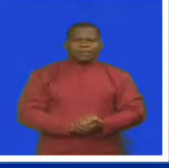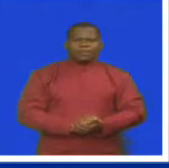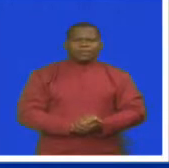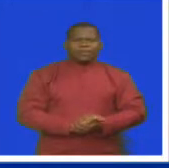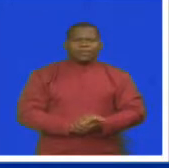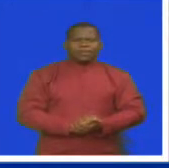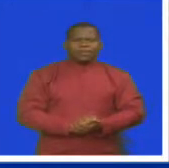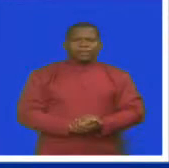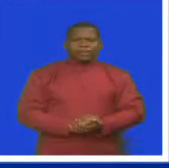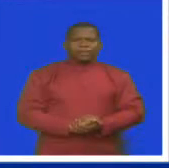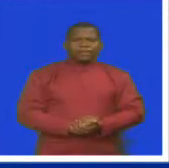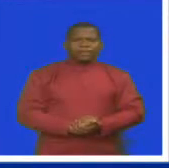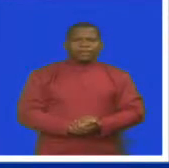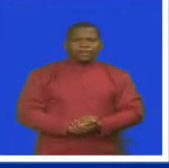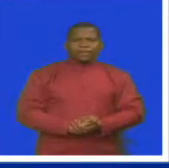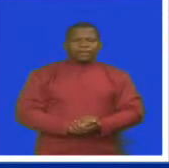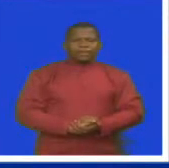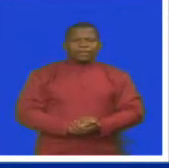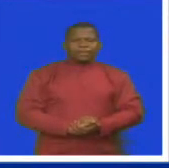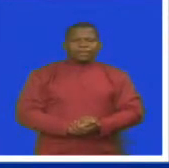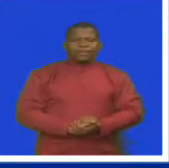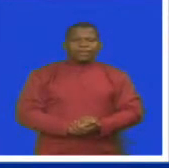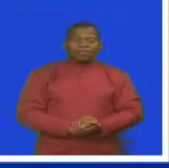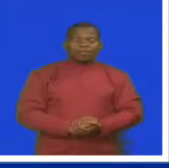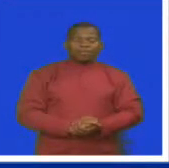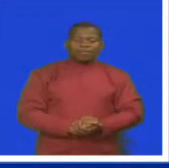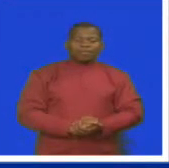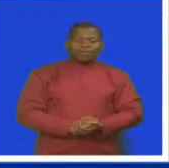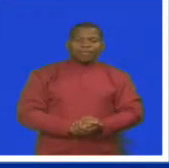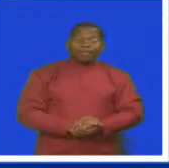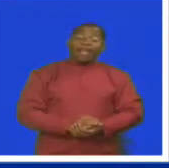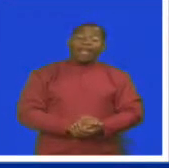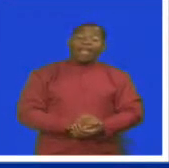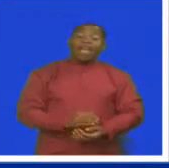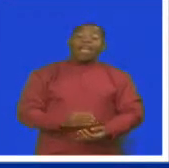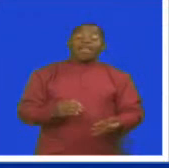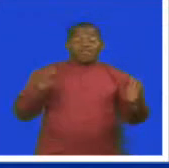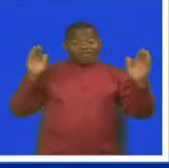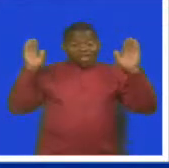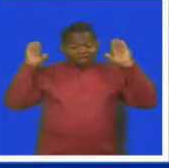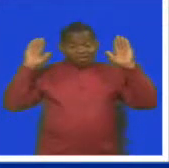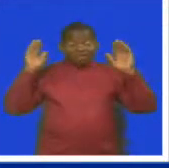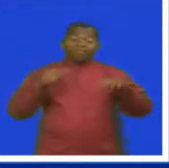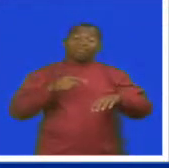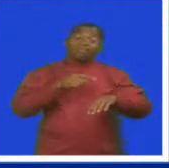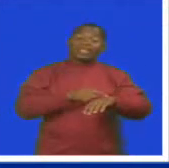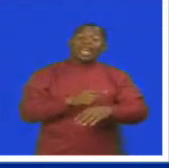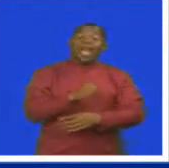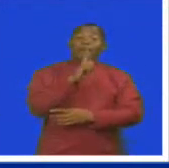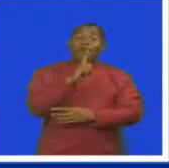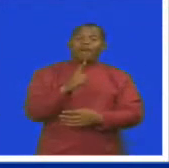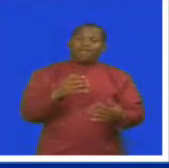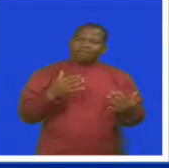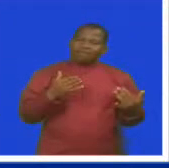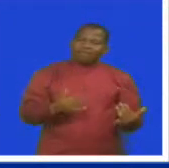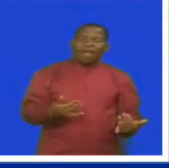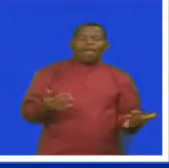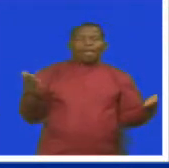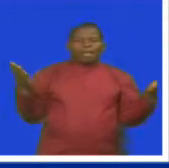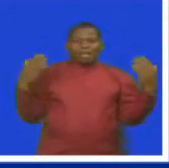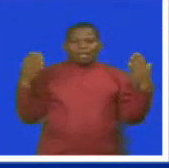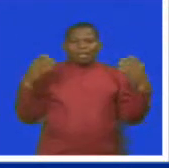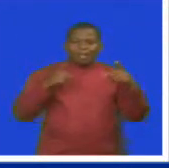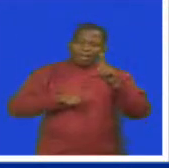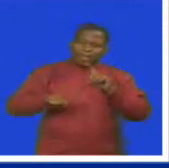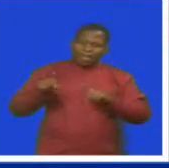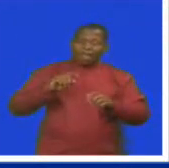erenkini. Malanga lamahle selo sikude TindzabaEmini tetfuta semini kanile sikhatsa manje sawuya etitolo nasibuya sibuya netindzabaEmini tetfuta